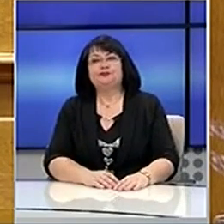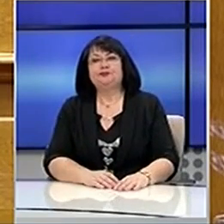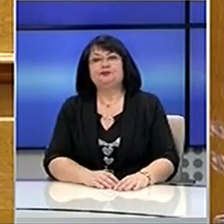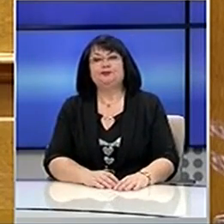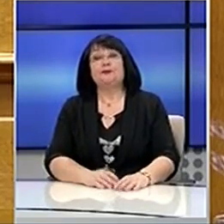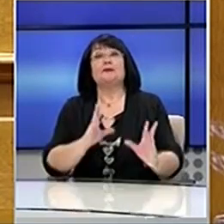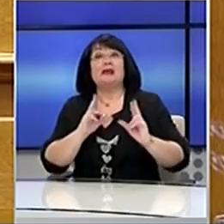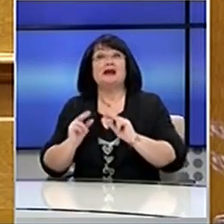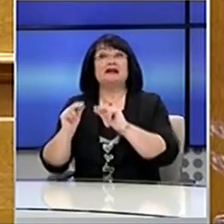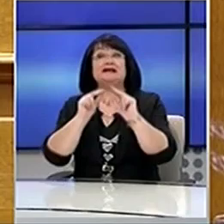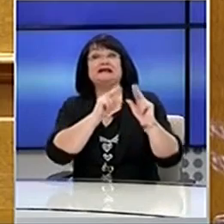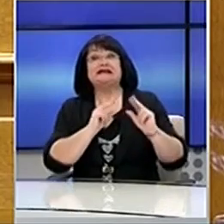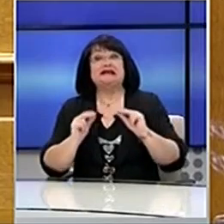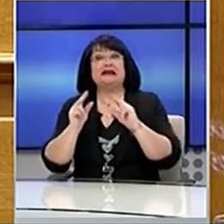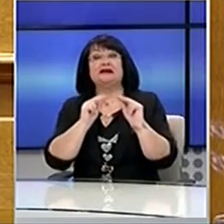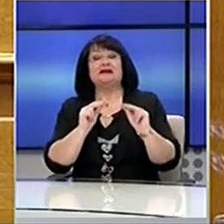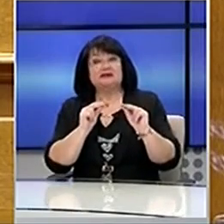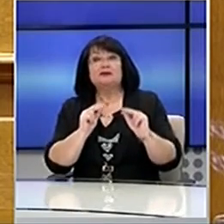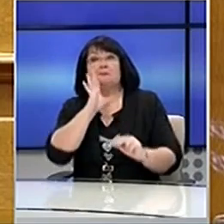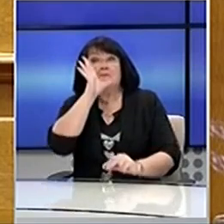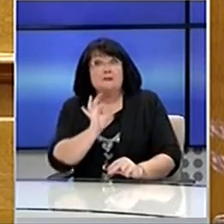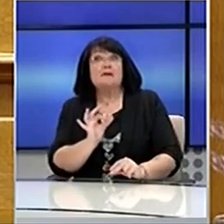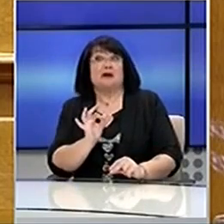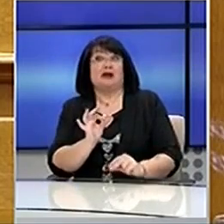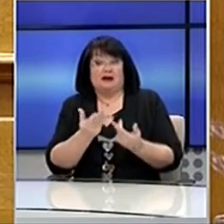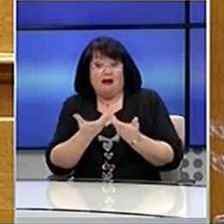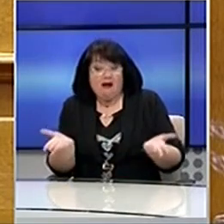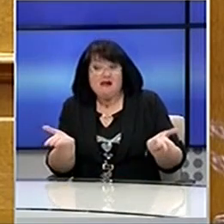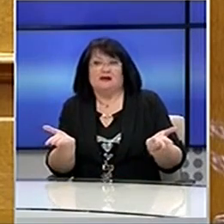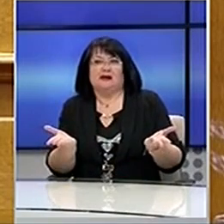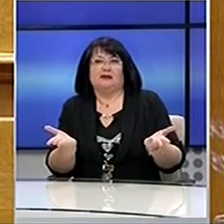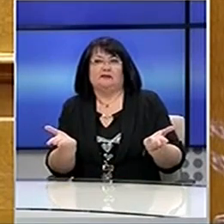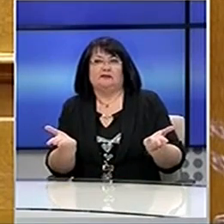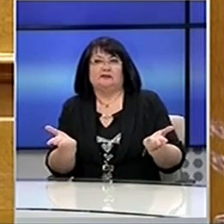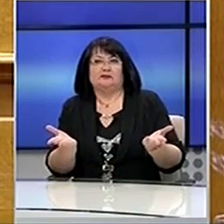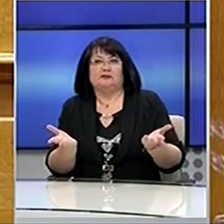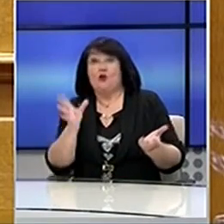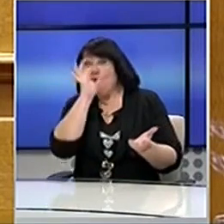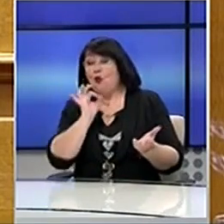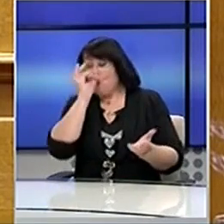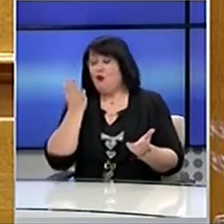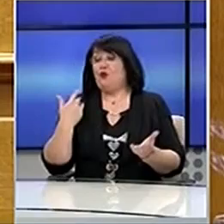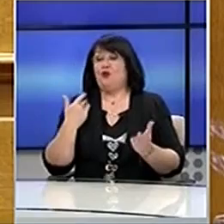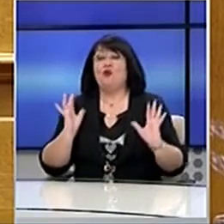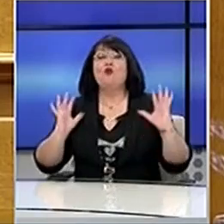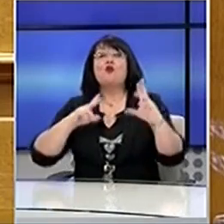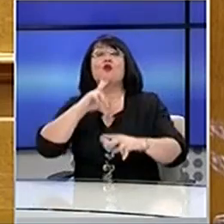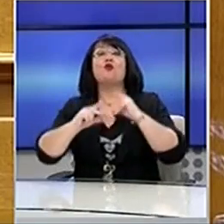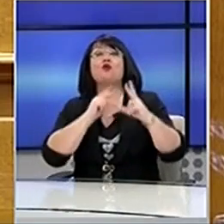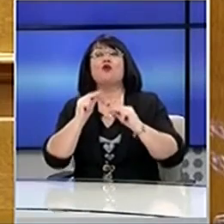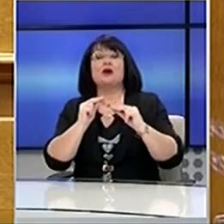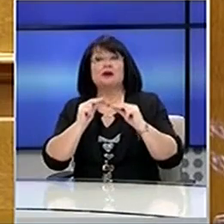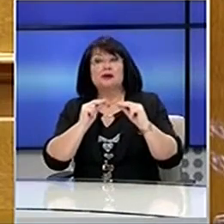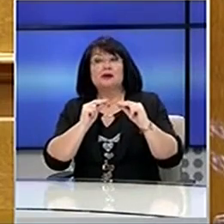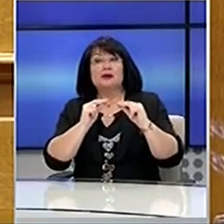συζήτηση de profundis, ειλικρινή, την οποία είχαμε στη Σύνοδο Κορυφής του Οκτωβρίου, είχα τοποθετηθεί και είχα